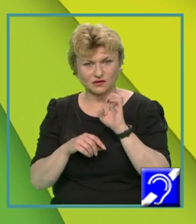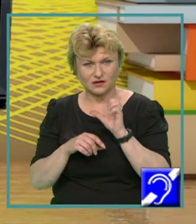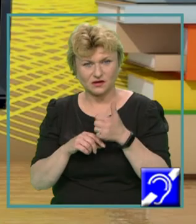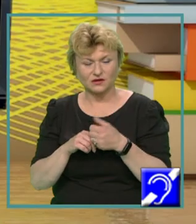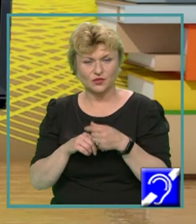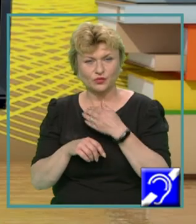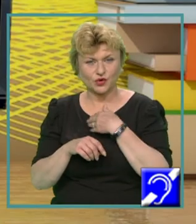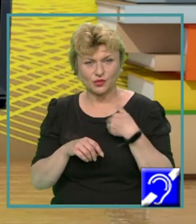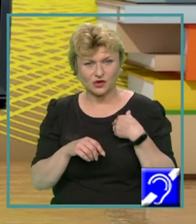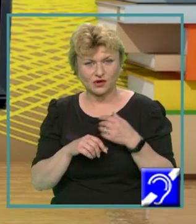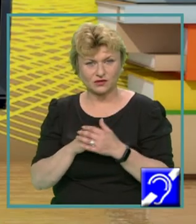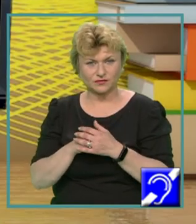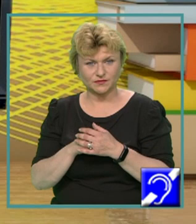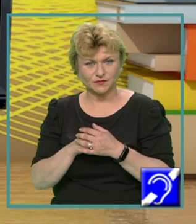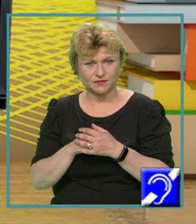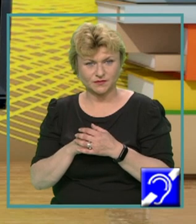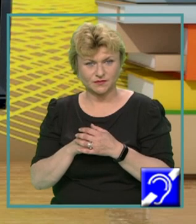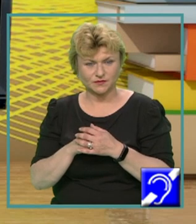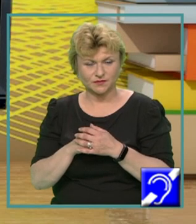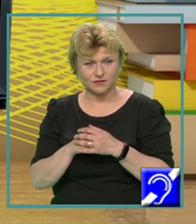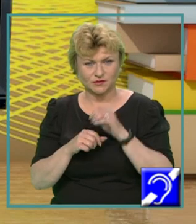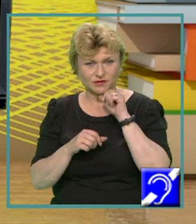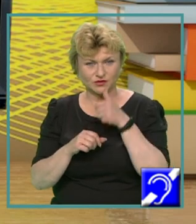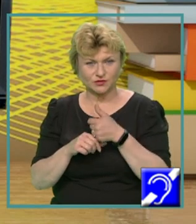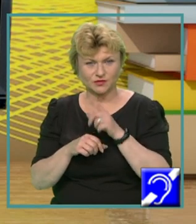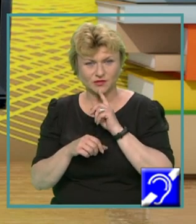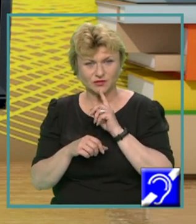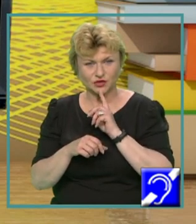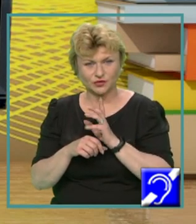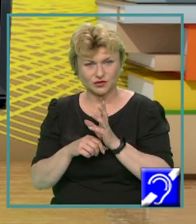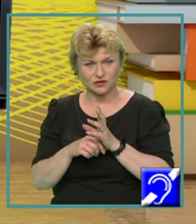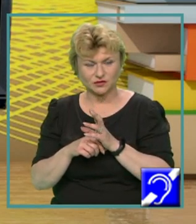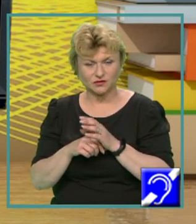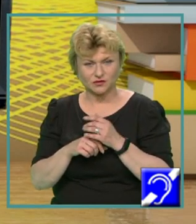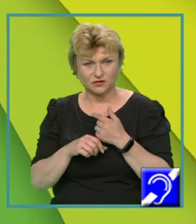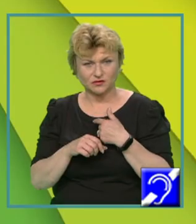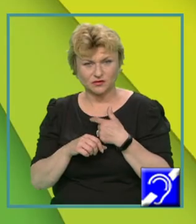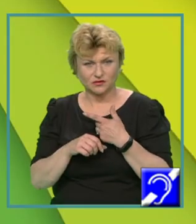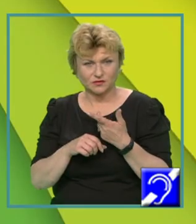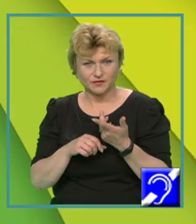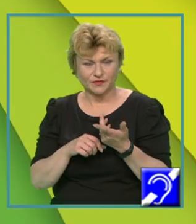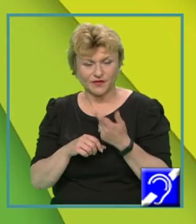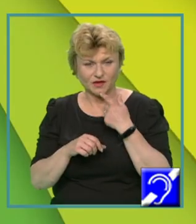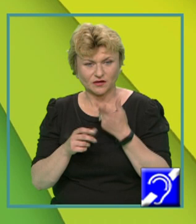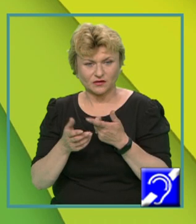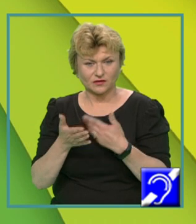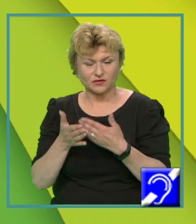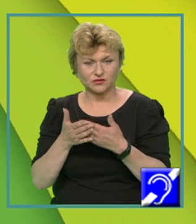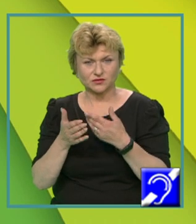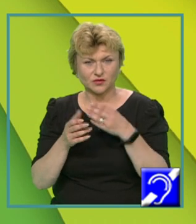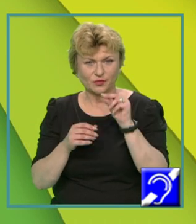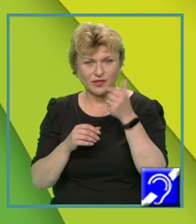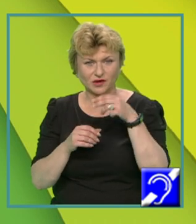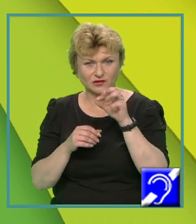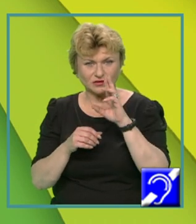capacitatea vitală. Pancreasul este o glandă mixtă ca ovarul, ca și testiculul. Partea exocrină a pancreasului sunt aceștia acini pancreatici